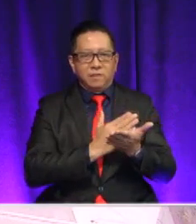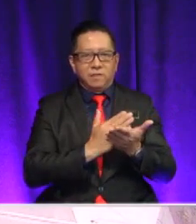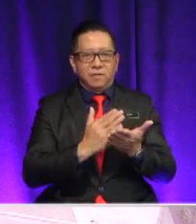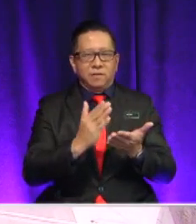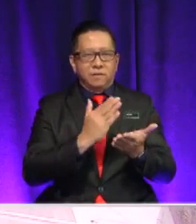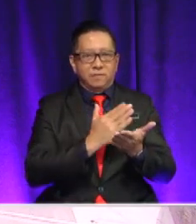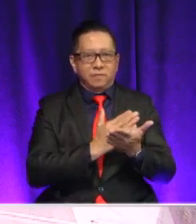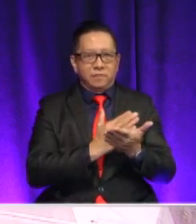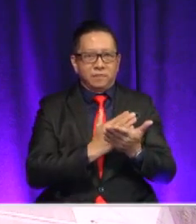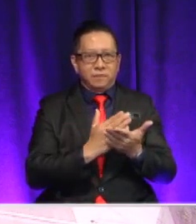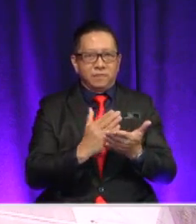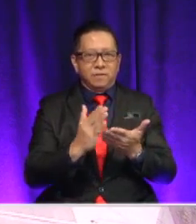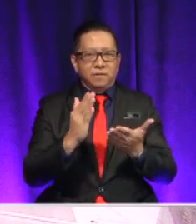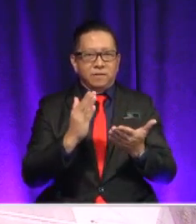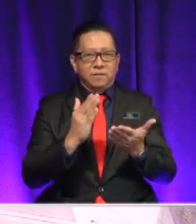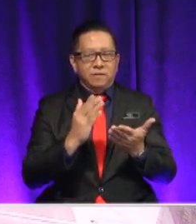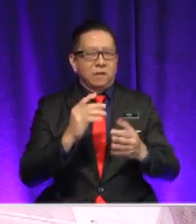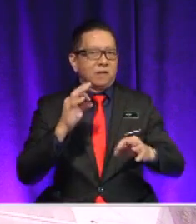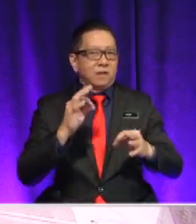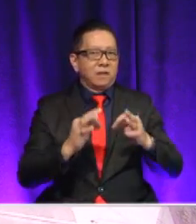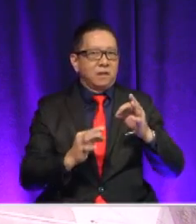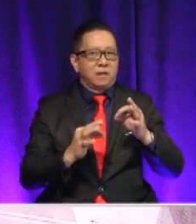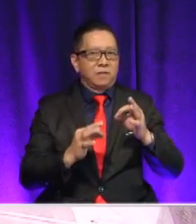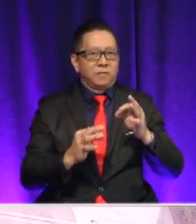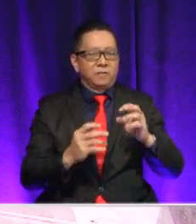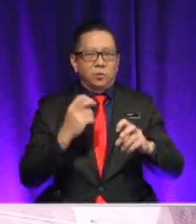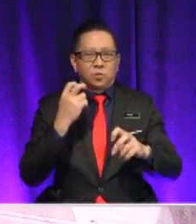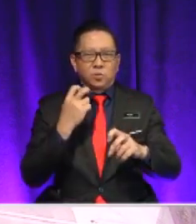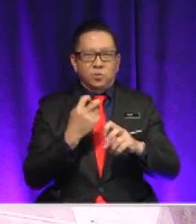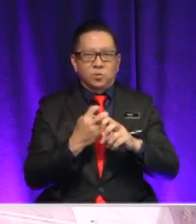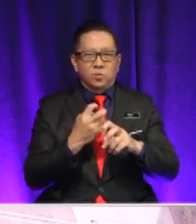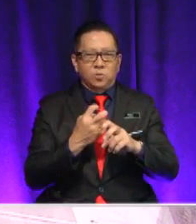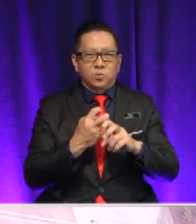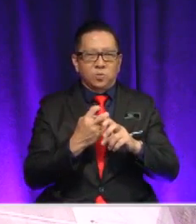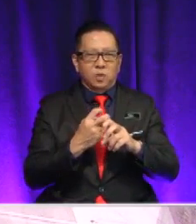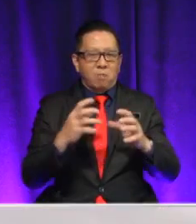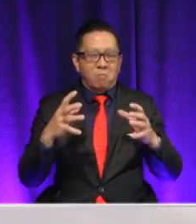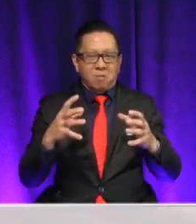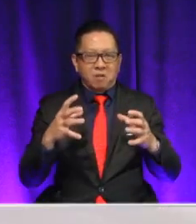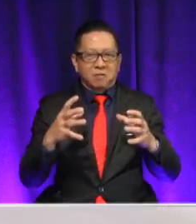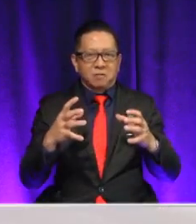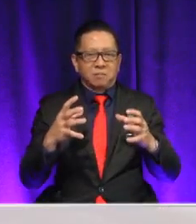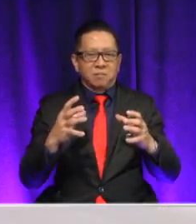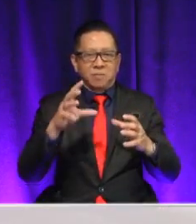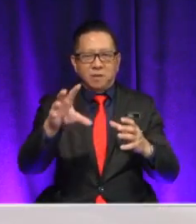ke dalam bekas kalau macam ini susah sih bekas yang lebih besar